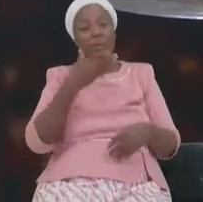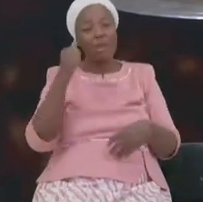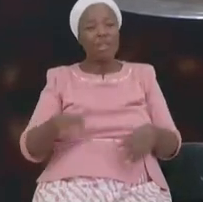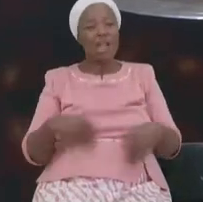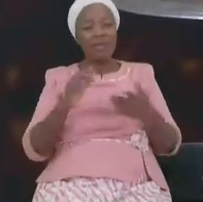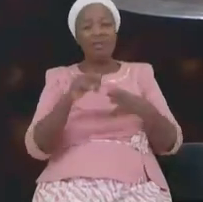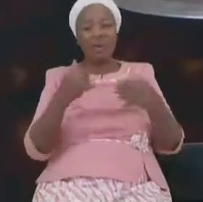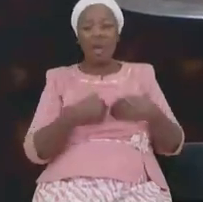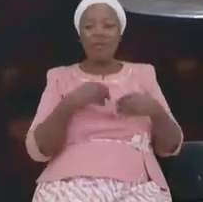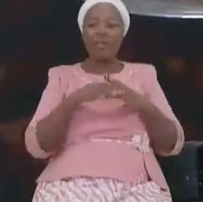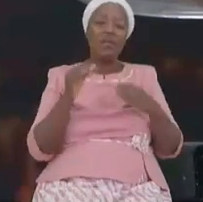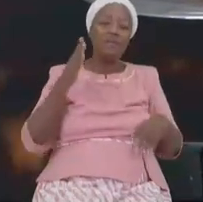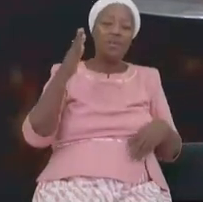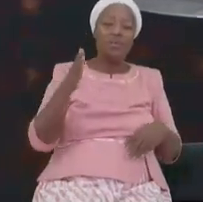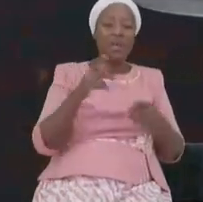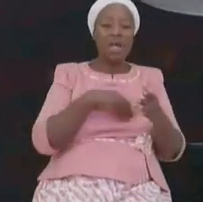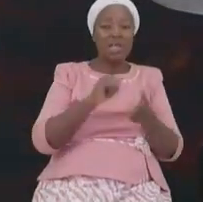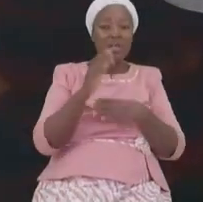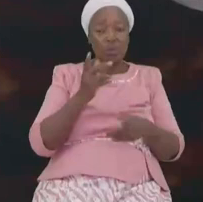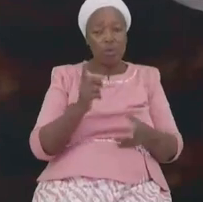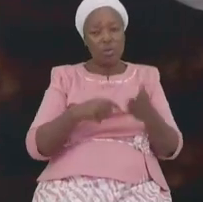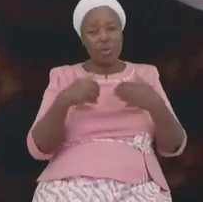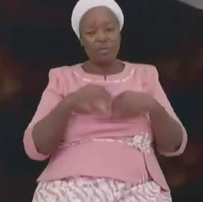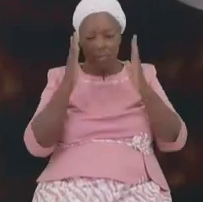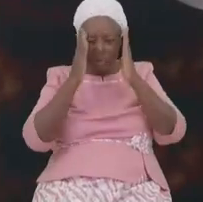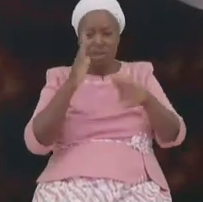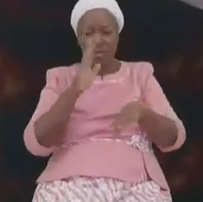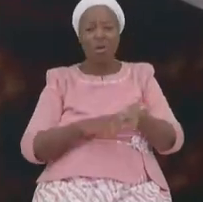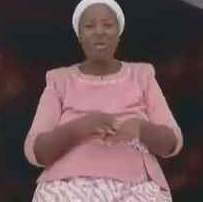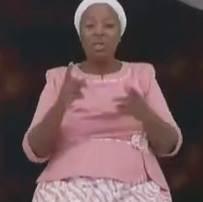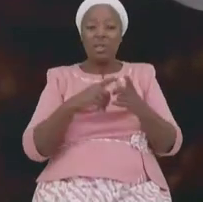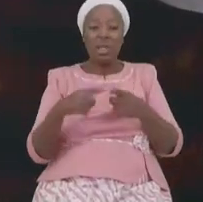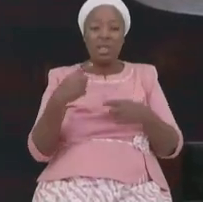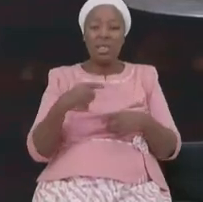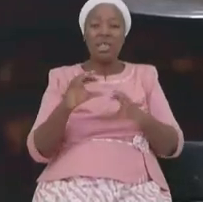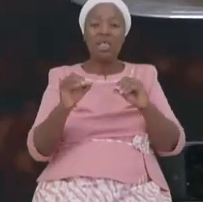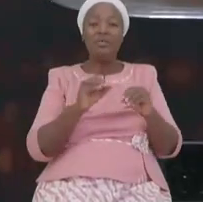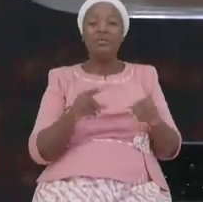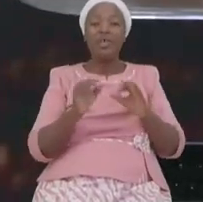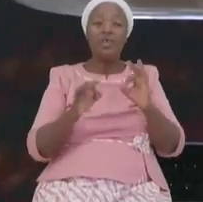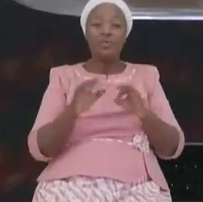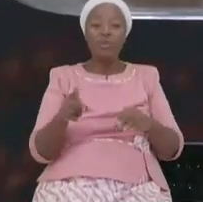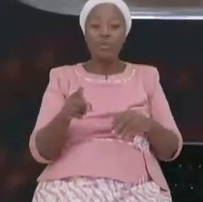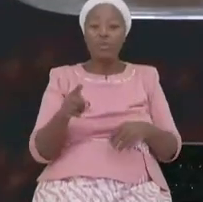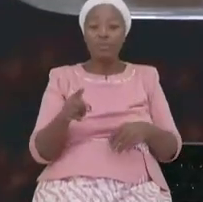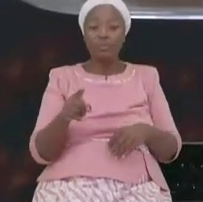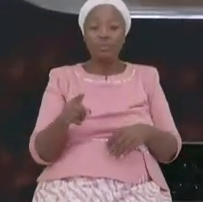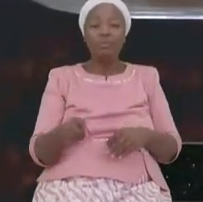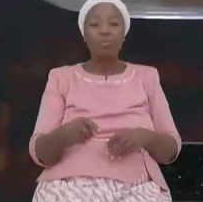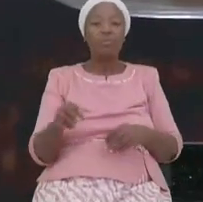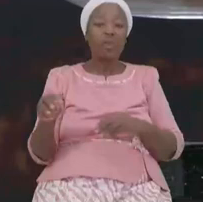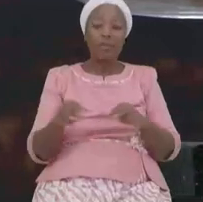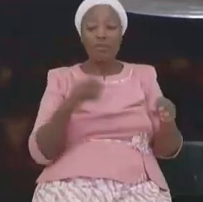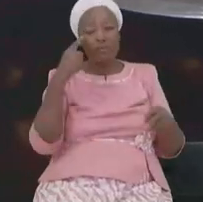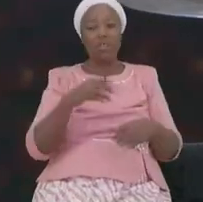dans l'avenir. C'est ce sur quoi nous devons nous concentrer. Aider. Qui, en vue de la joie qui lui était réservée, a souffert la